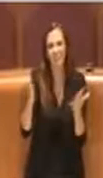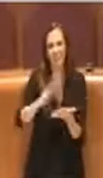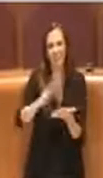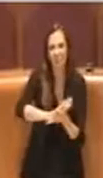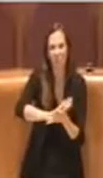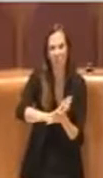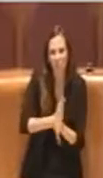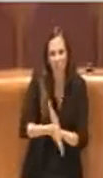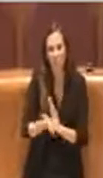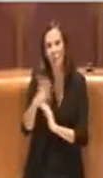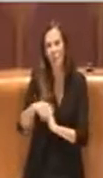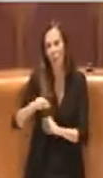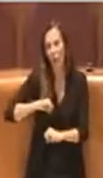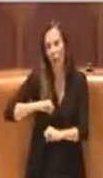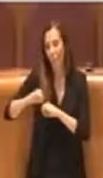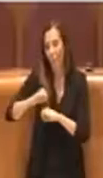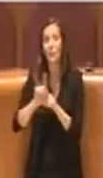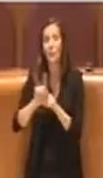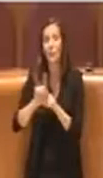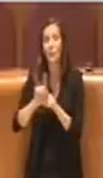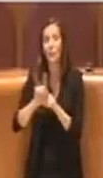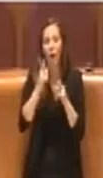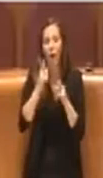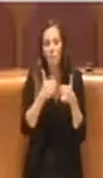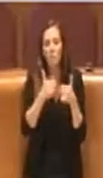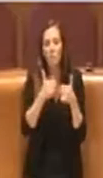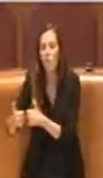l'amministrazione naturalmente non può monitorare o